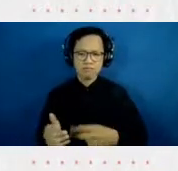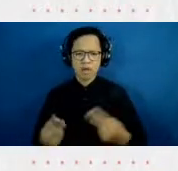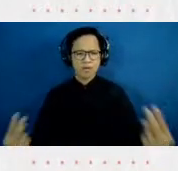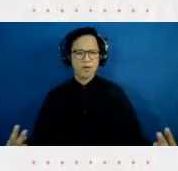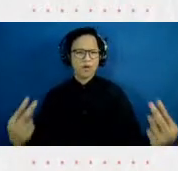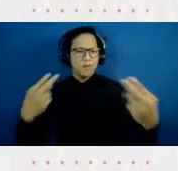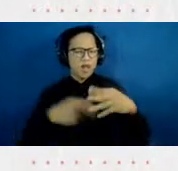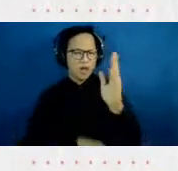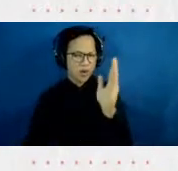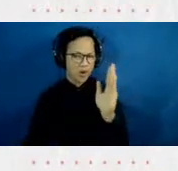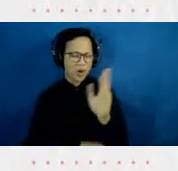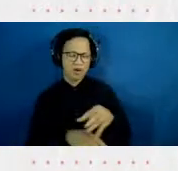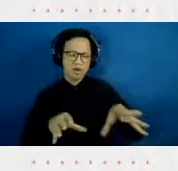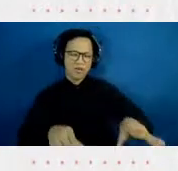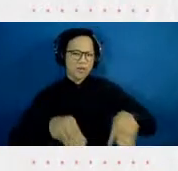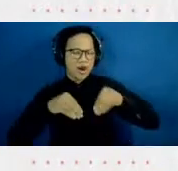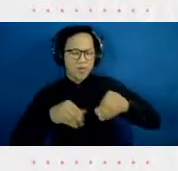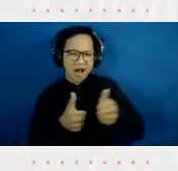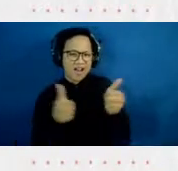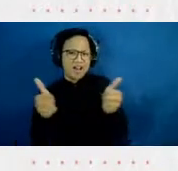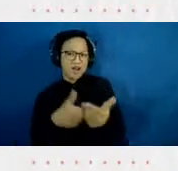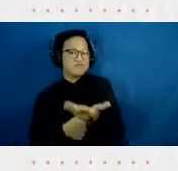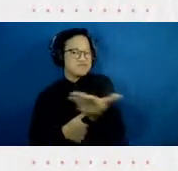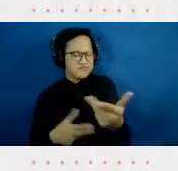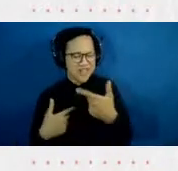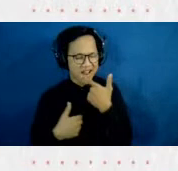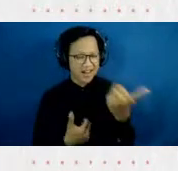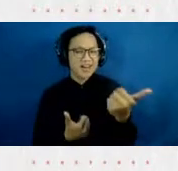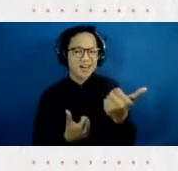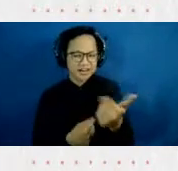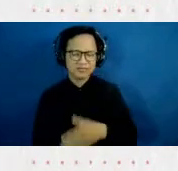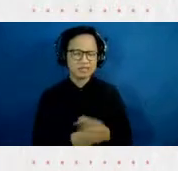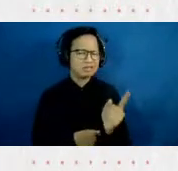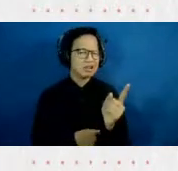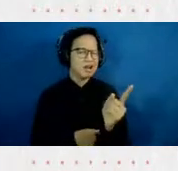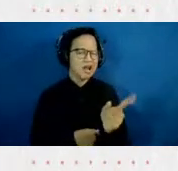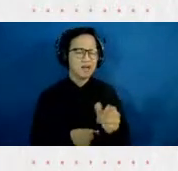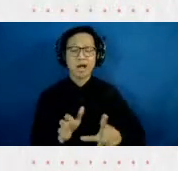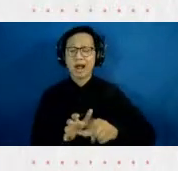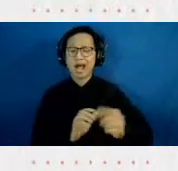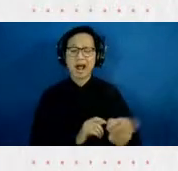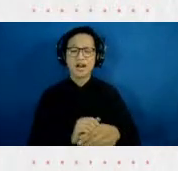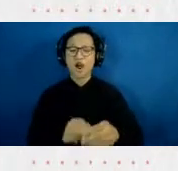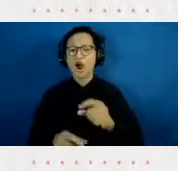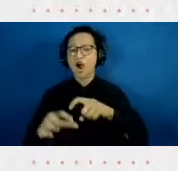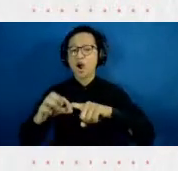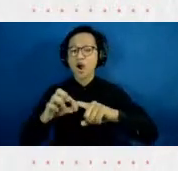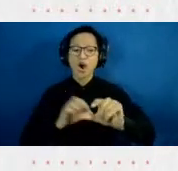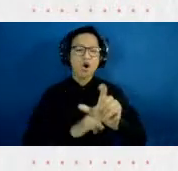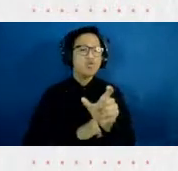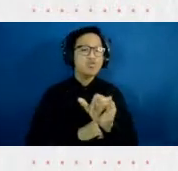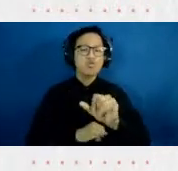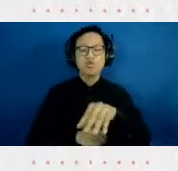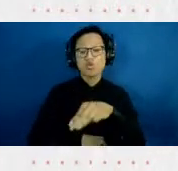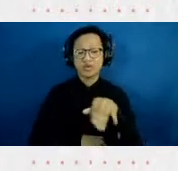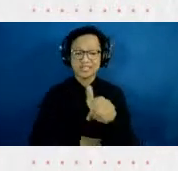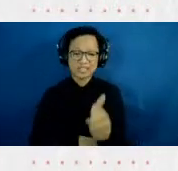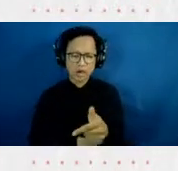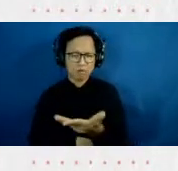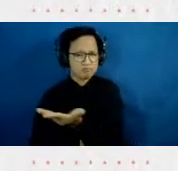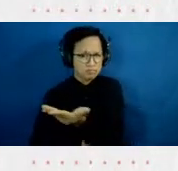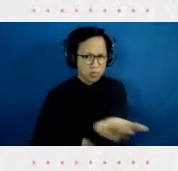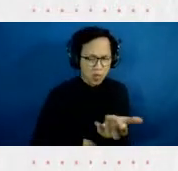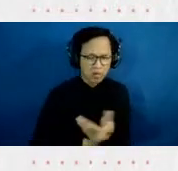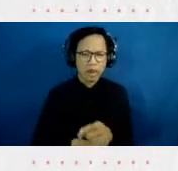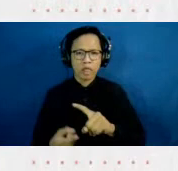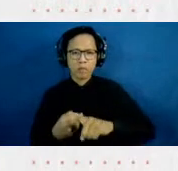Delicious. Dan nanti kita akan tengah-tengah juga ada kuis nih, luar biasa. Kalau misalnya kuisnya teman-teman juga bisa semakin aktif